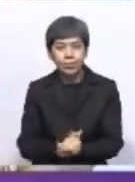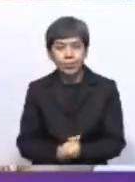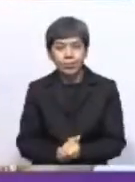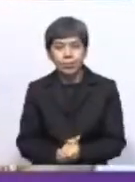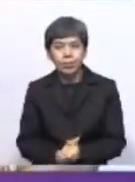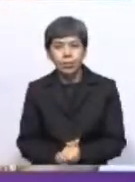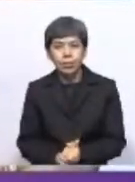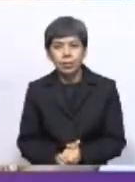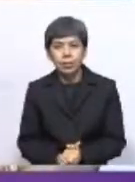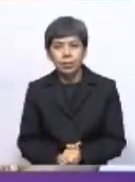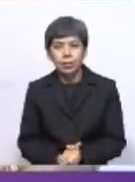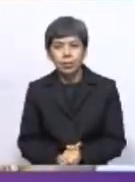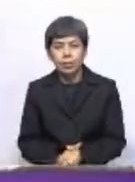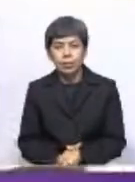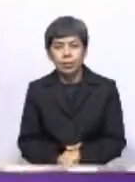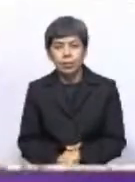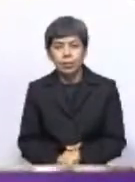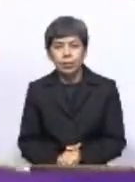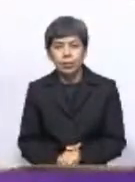ครับ